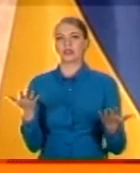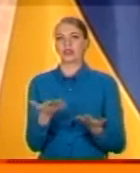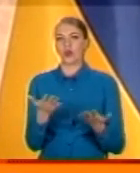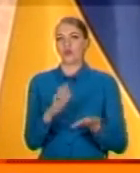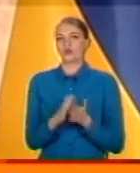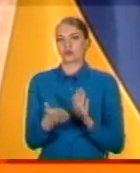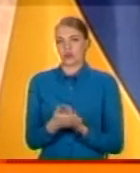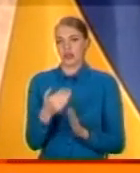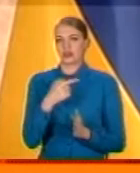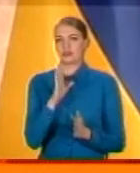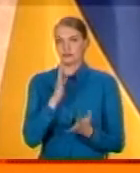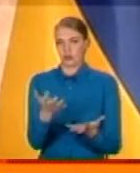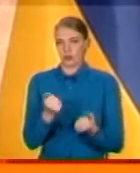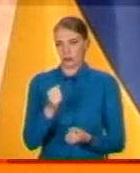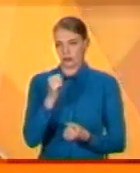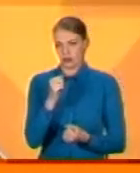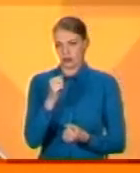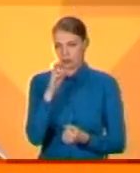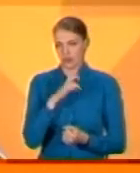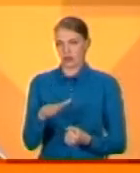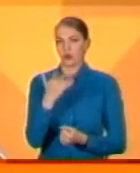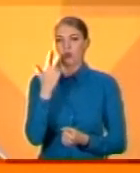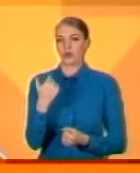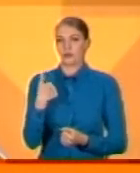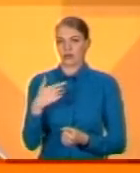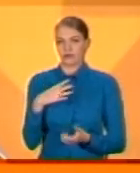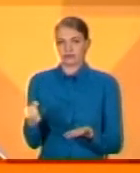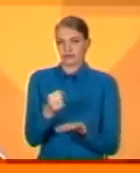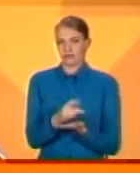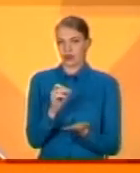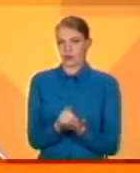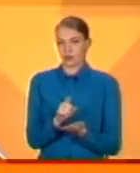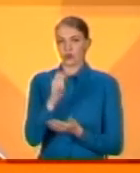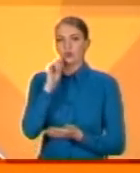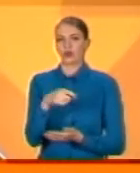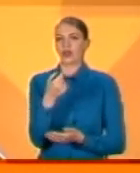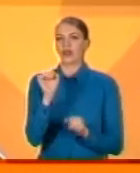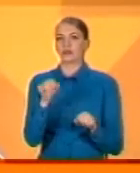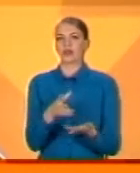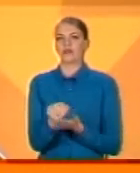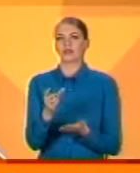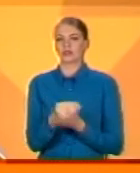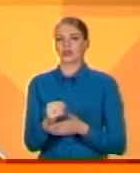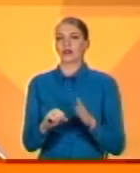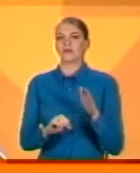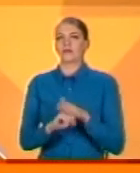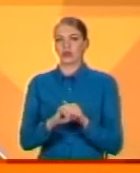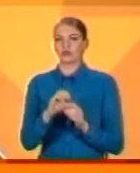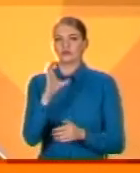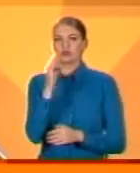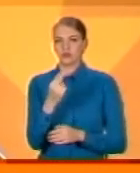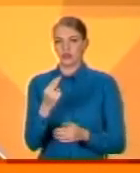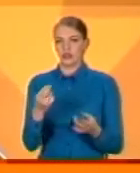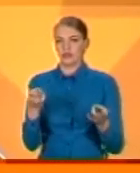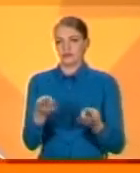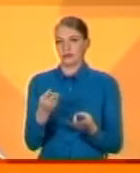в якому стані їй дісталася країна. Коли мене було призначено на посаду, Україна ледь могла фінансувати базові соціальні статті